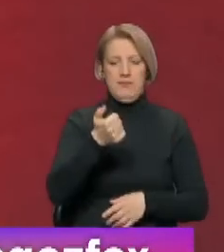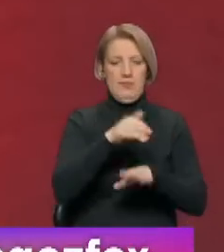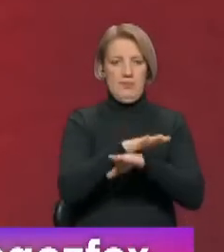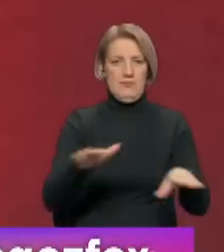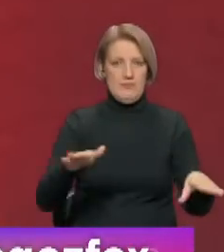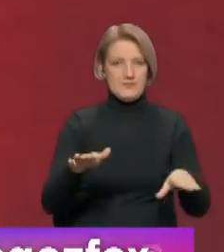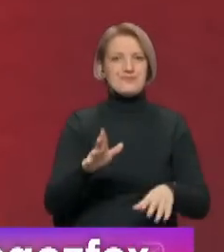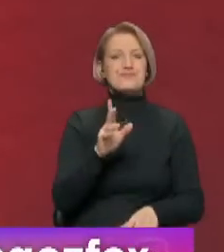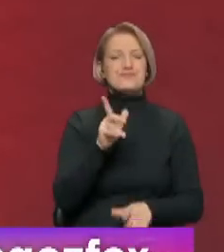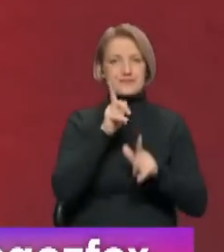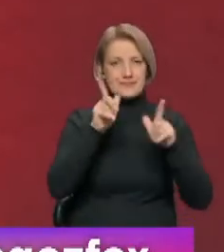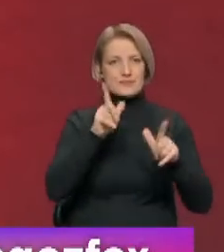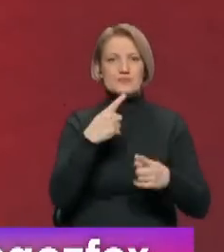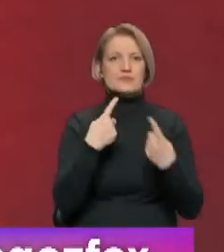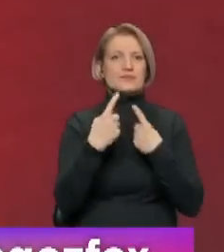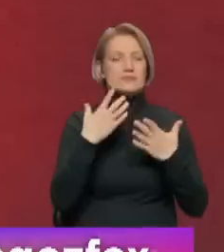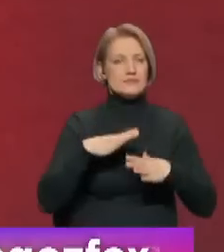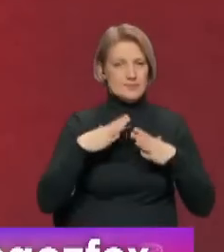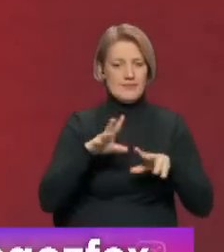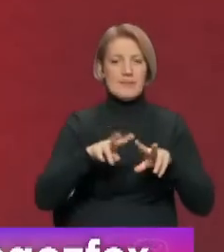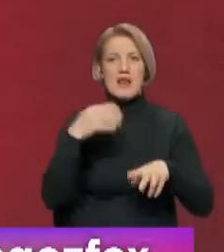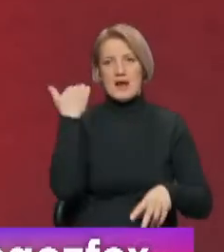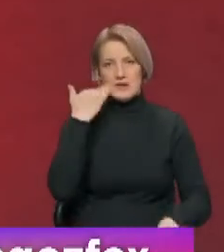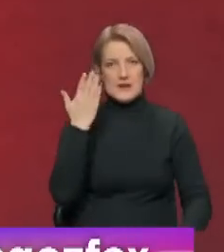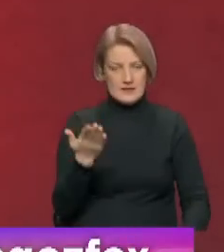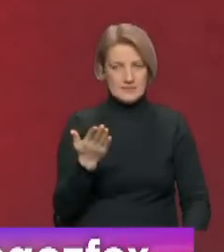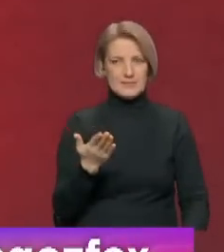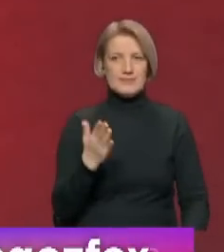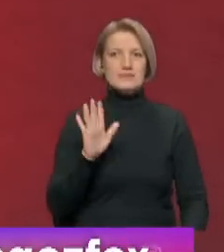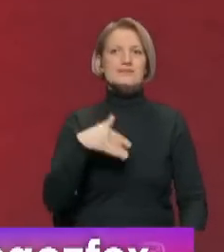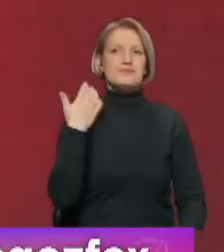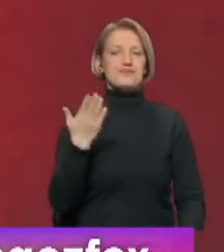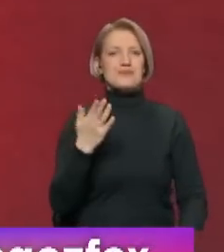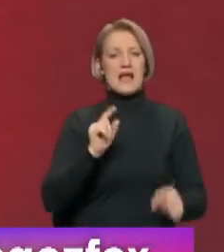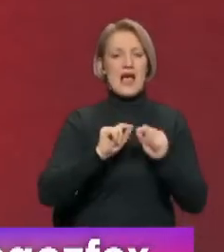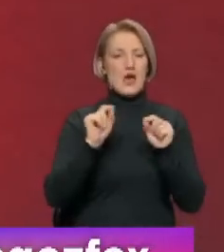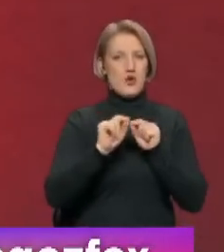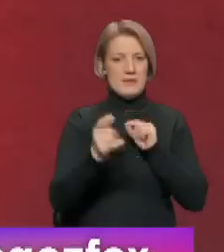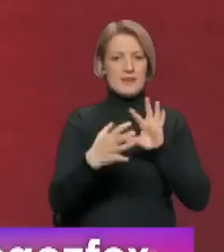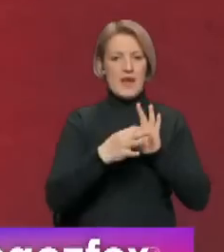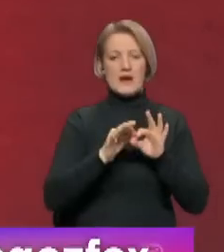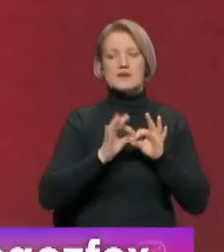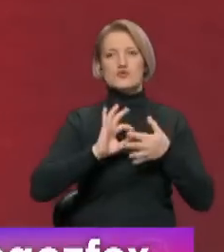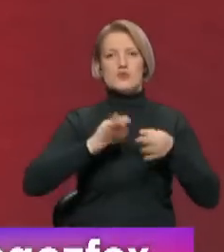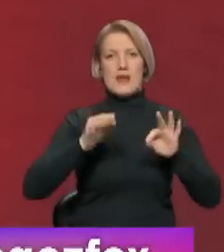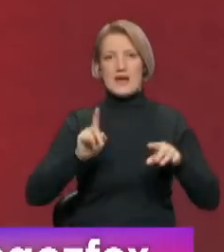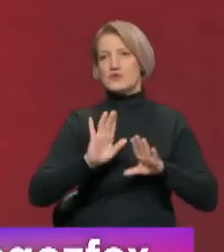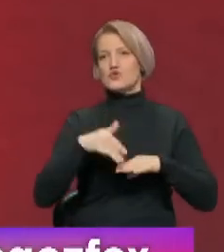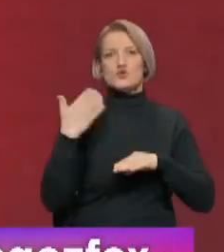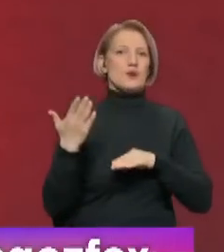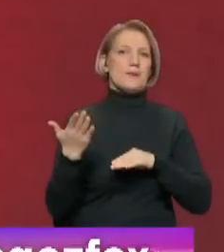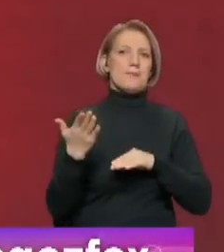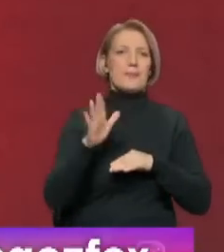Masadaki yankısını konuşmak istiyoruz Meral akşener'in verdiği mesajların sonra ekonomiye dair cümleleri sonra